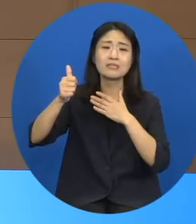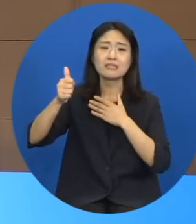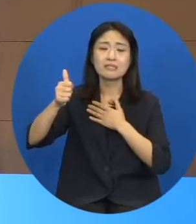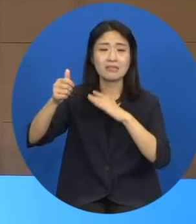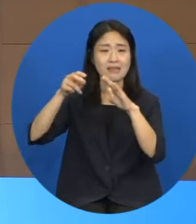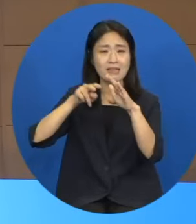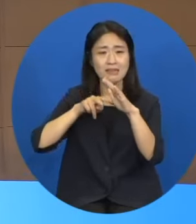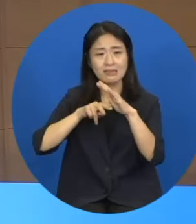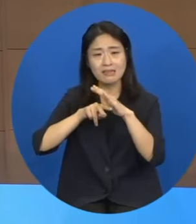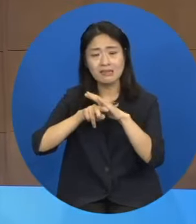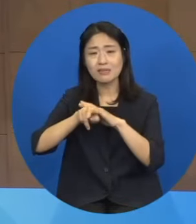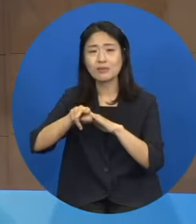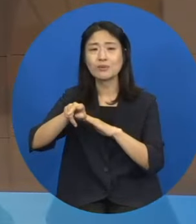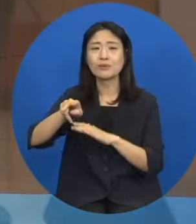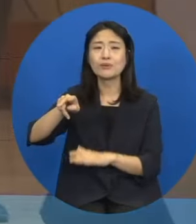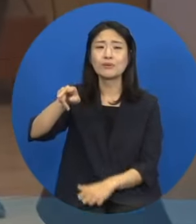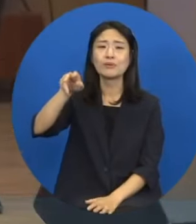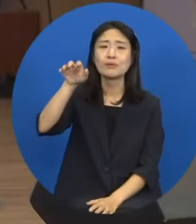주님은 나의